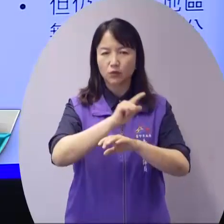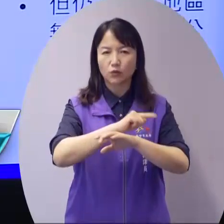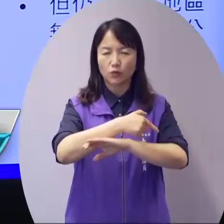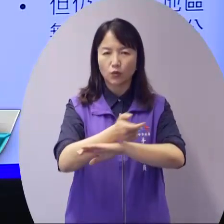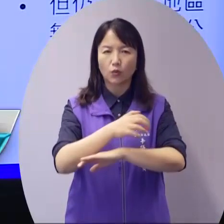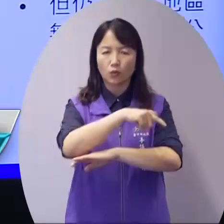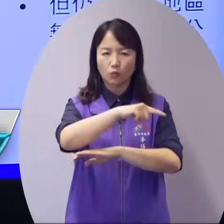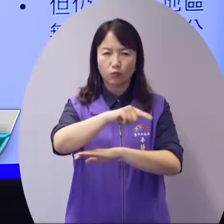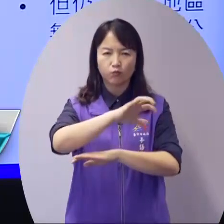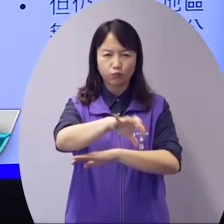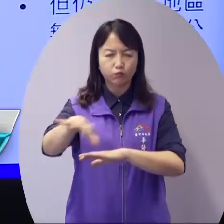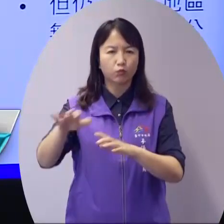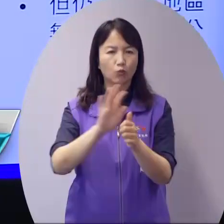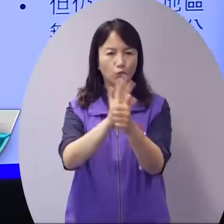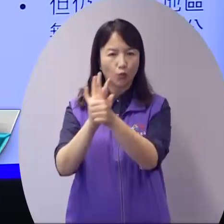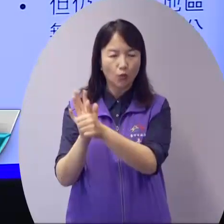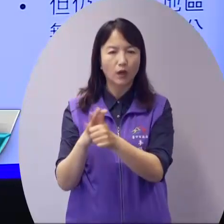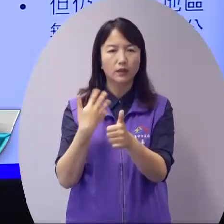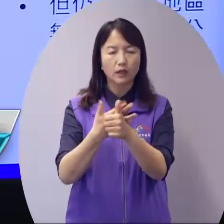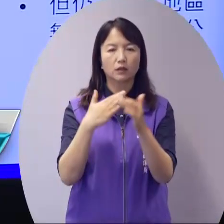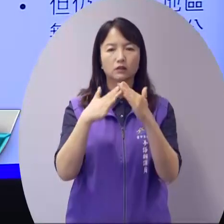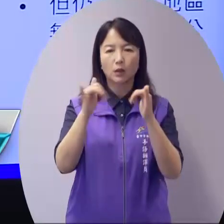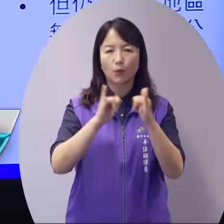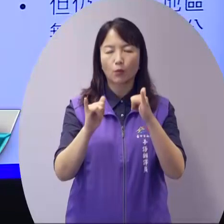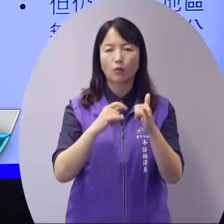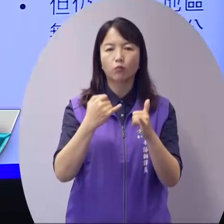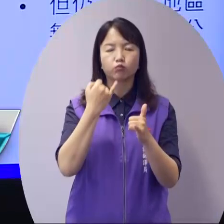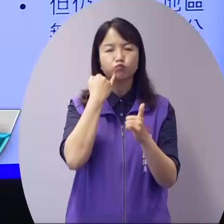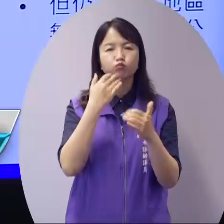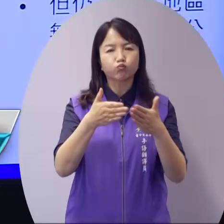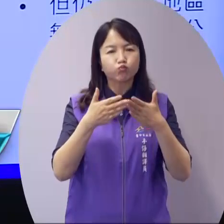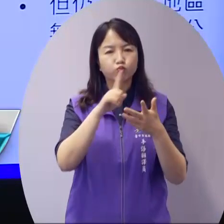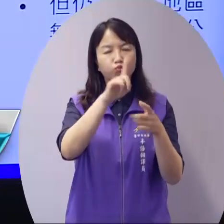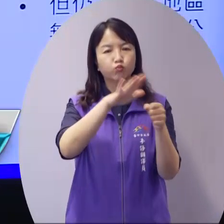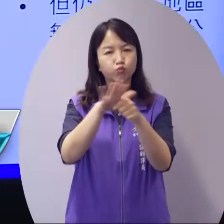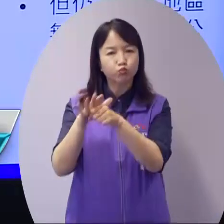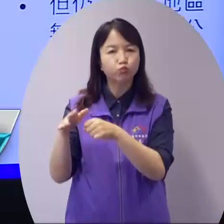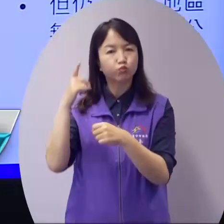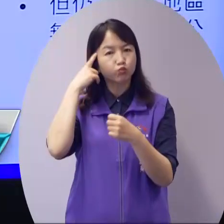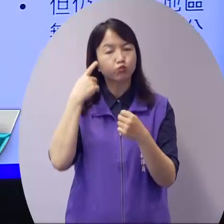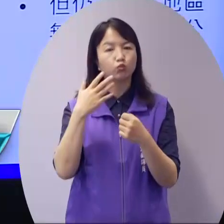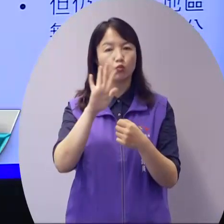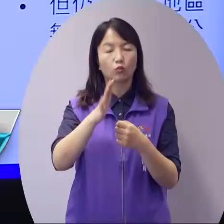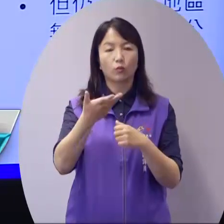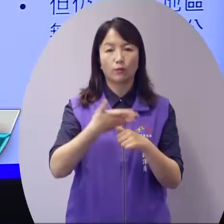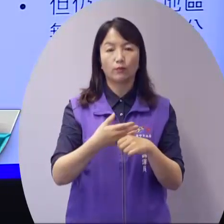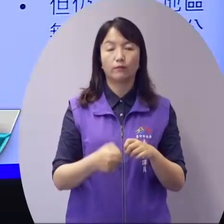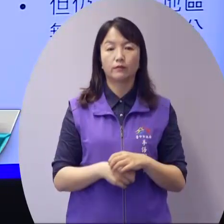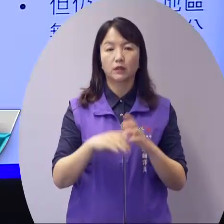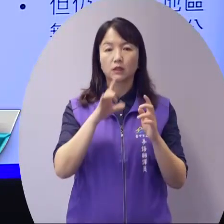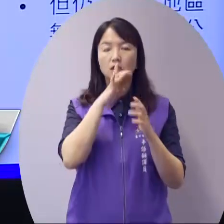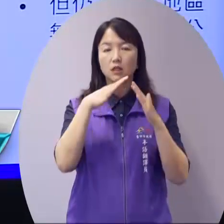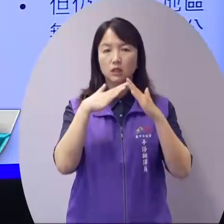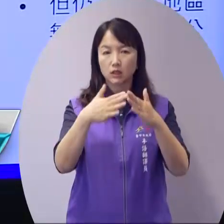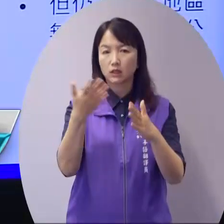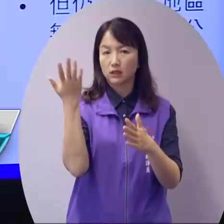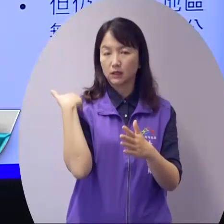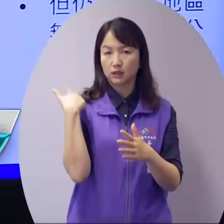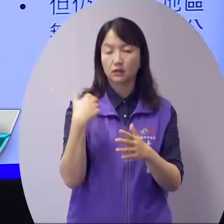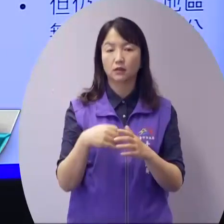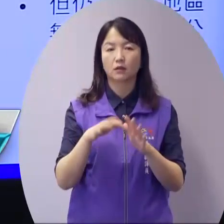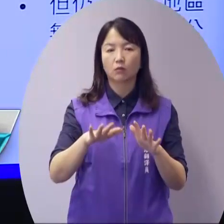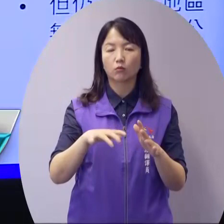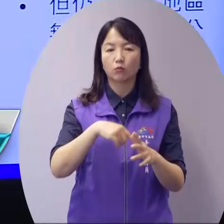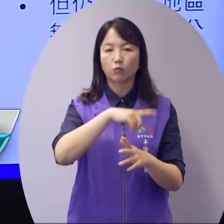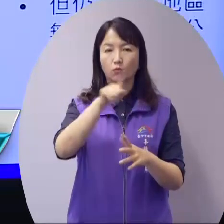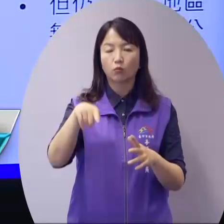这个服务，才能够去满足我们台中市各个区域不同的这民众的需求。所以事实上在台中市过去，我